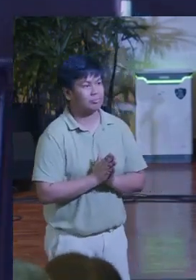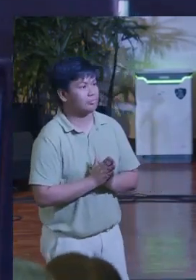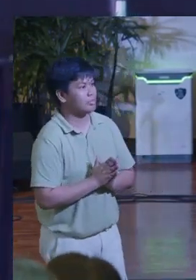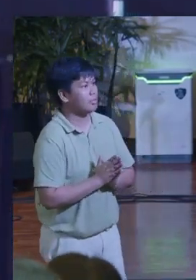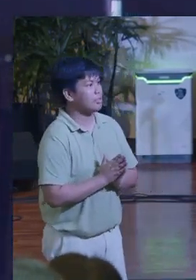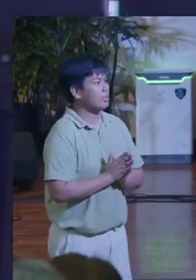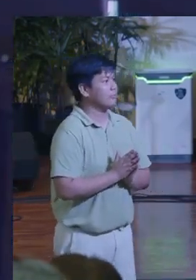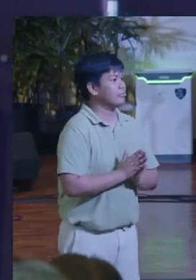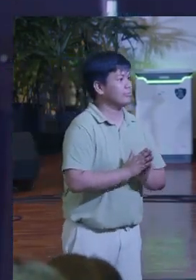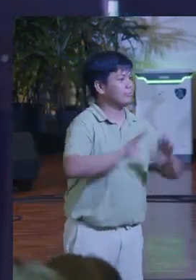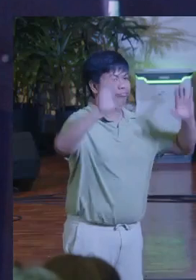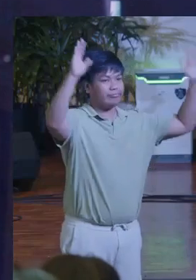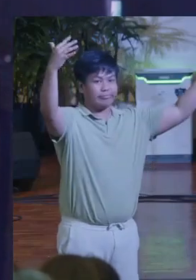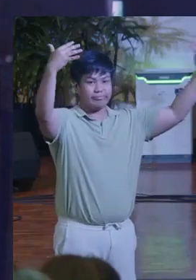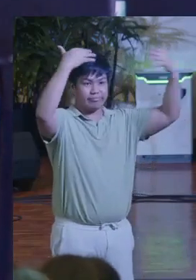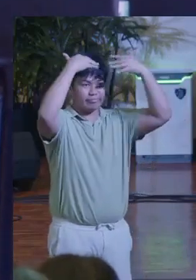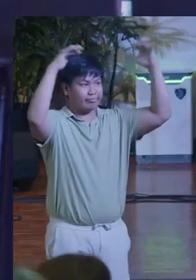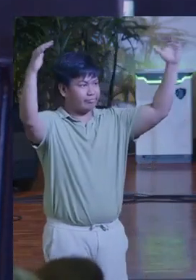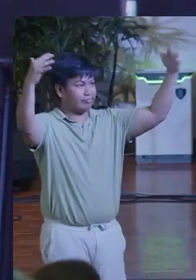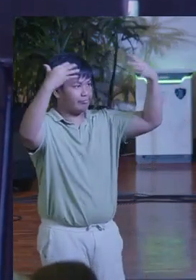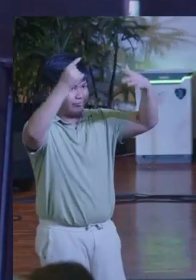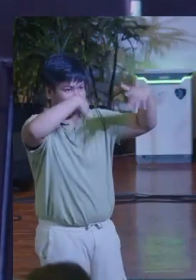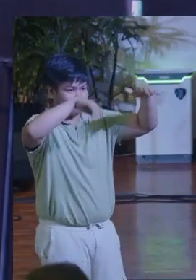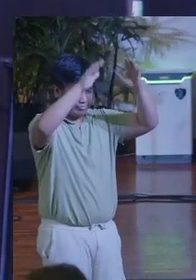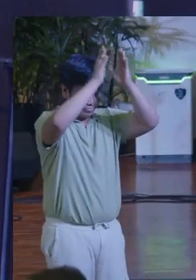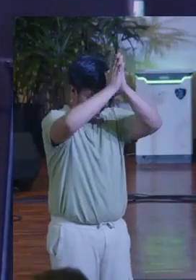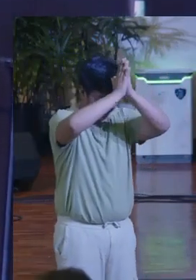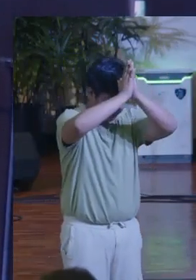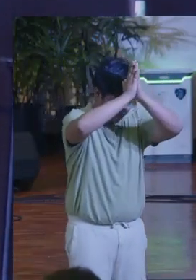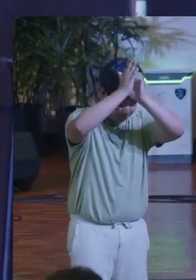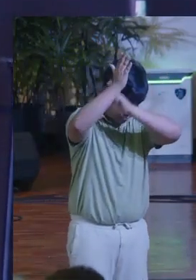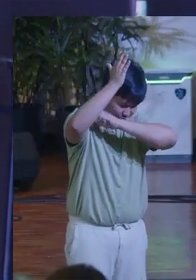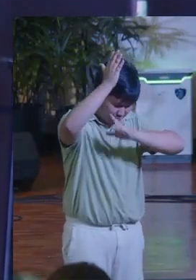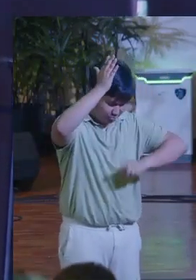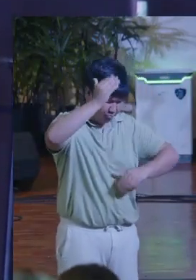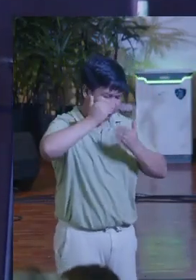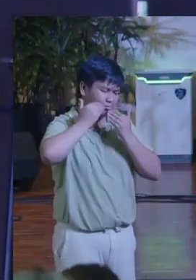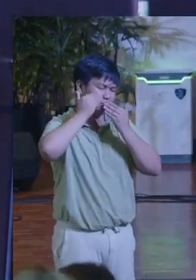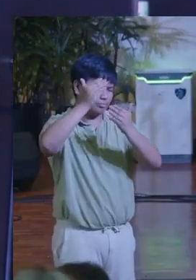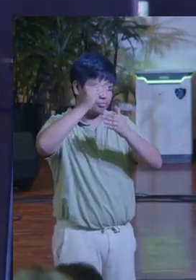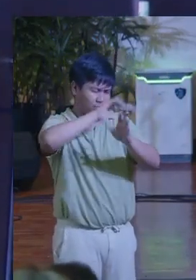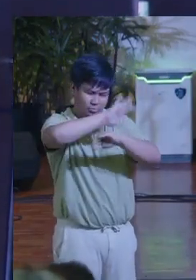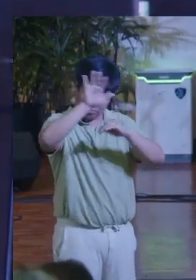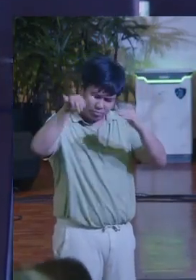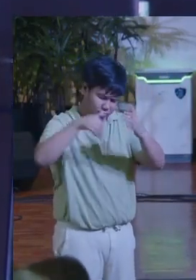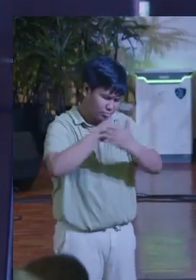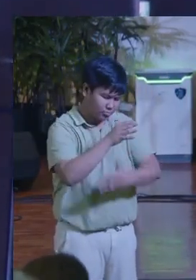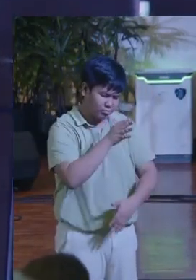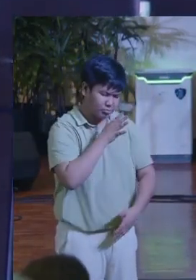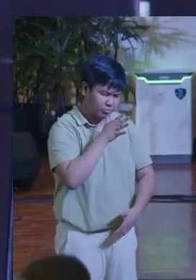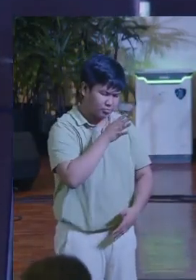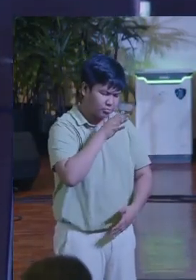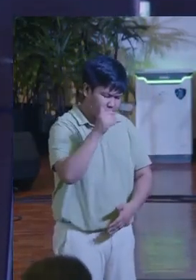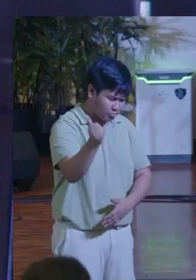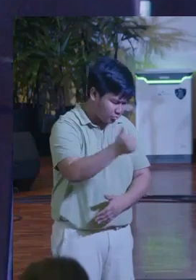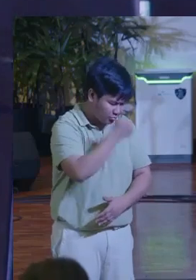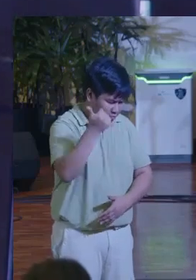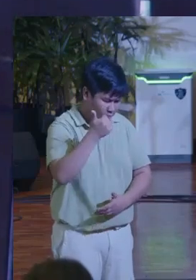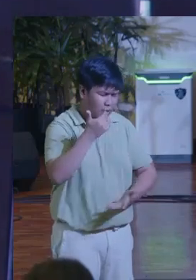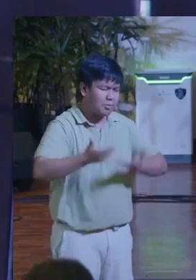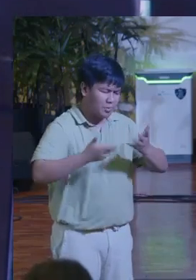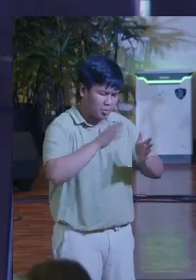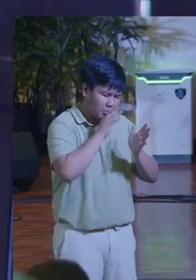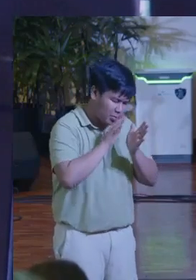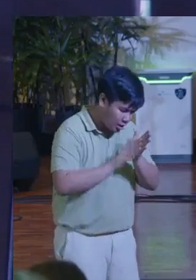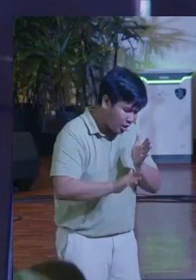yumukod at tayo manalangin. Panginoon, marami pong salamat sa aming mga ina. Yung iba sa kanila, biological.